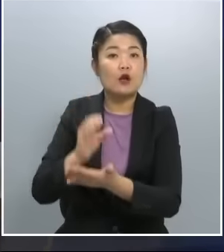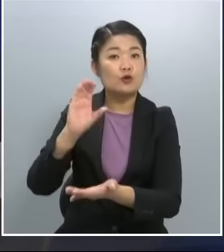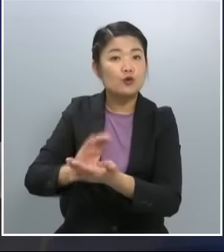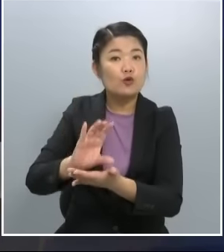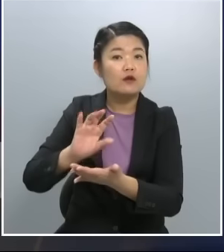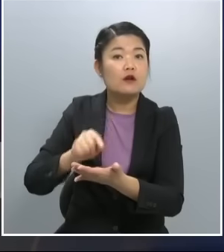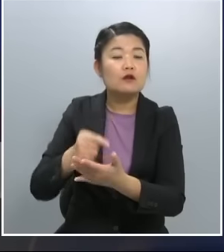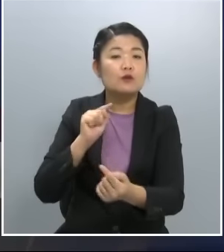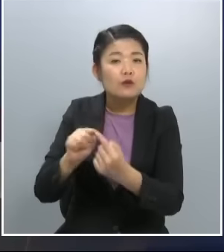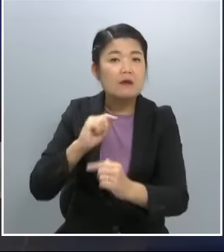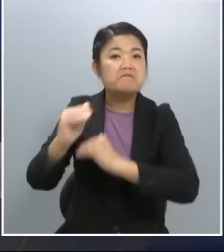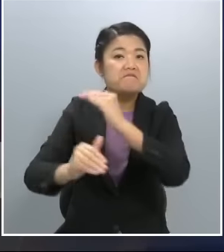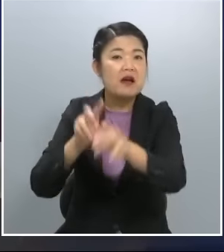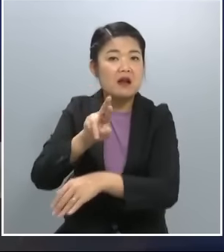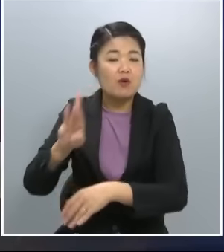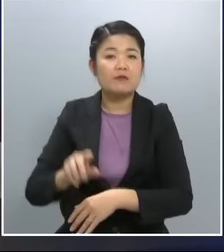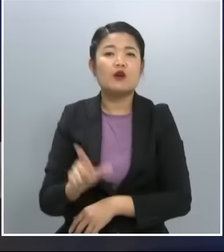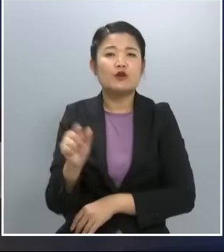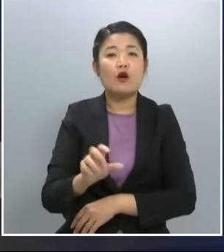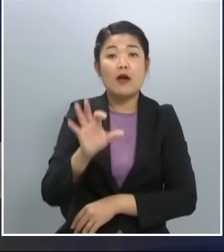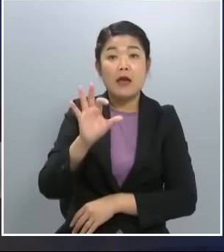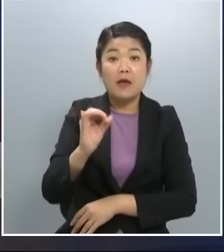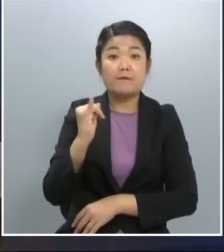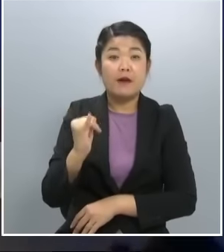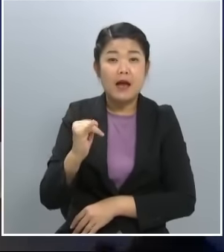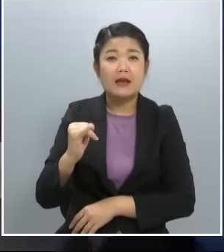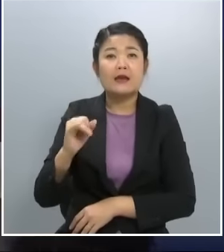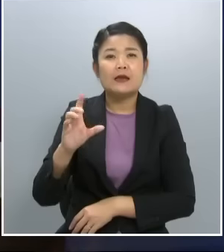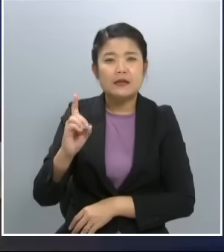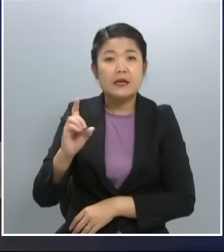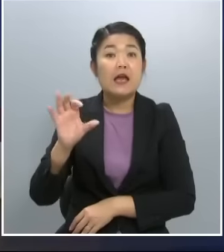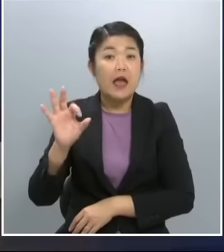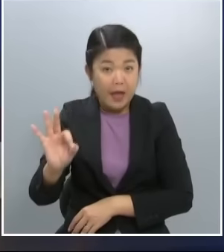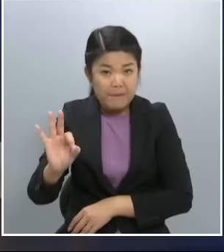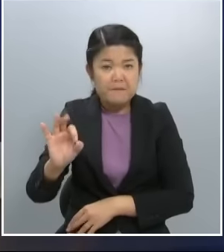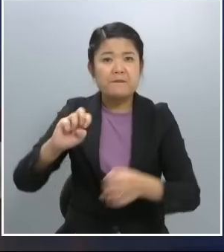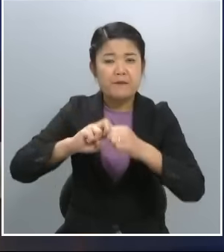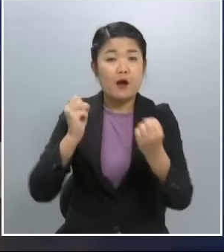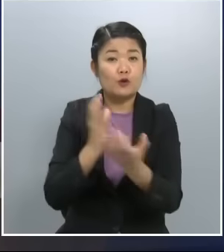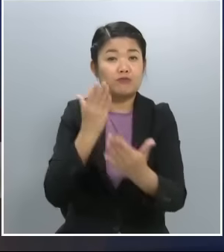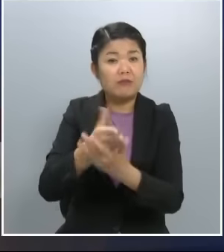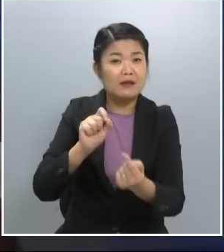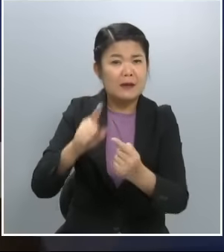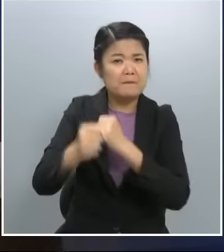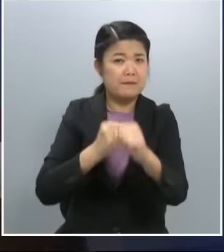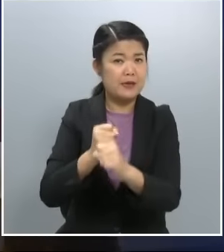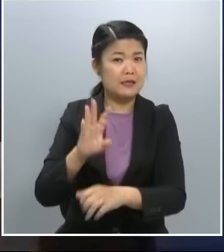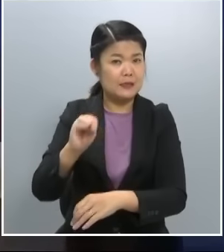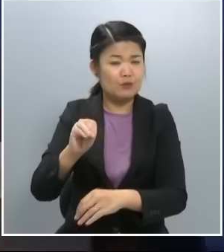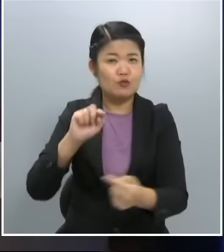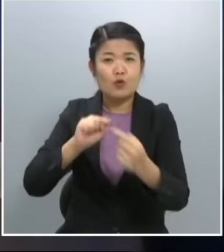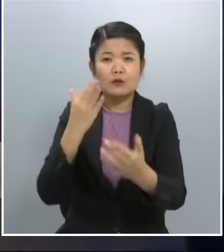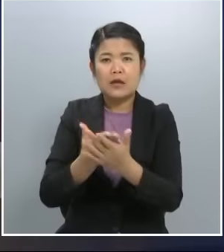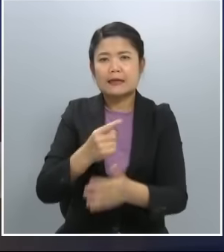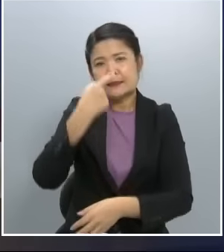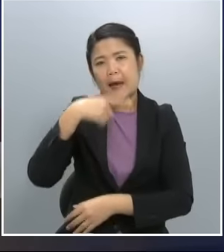ถาบันการเงินที่เราเรียกกันว่า FIDF เป็นหนี้มาตั้งแต่วิกฤตเศรษฐกิจปี40น่ะที่ไปต่อสู้เรื่องค่าเงินบาทแล้วก็ร